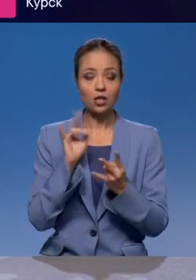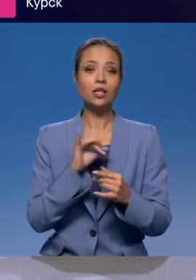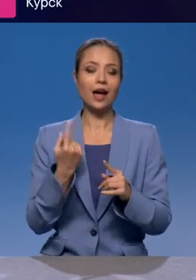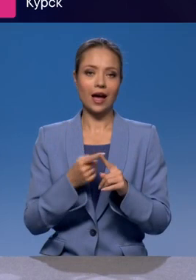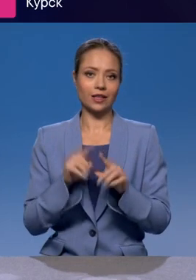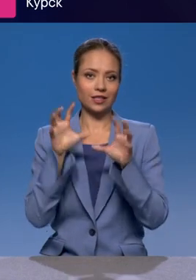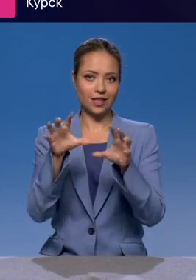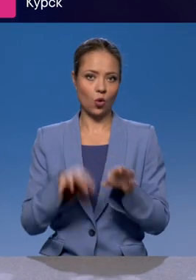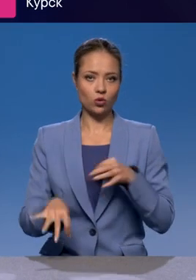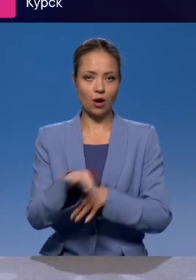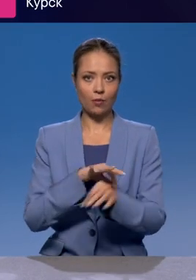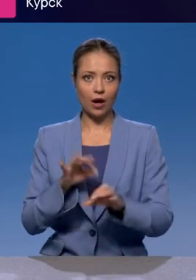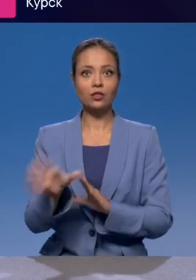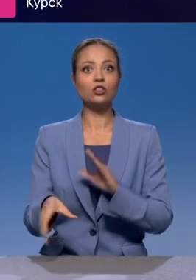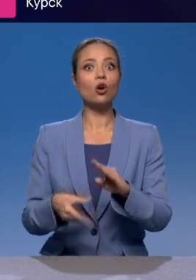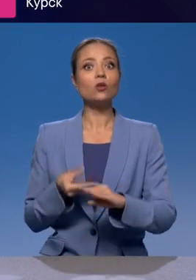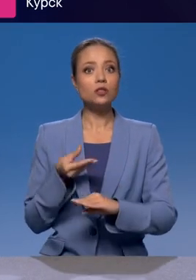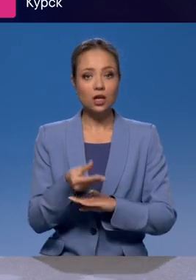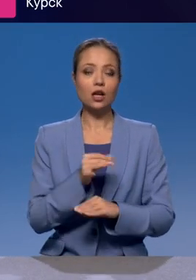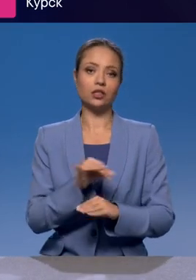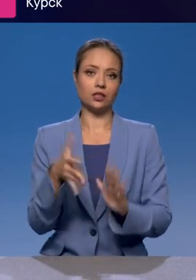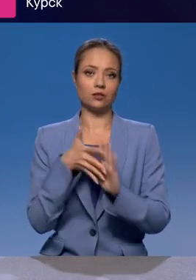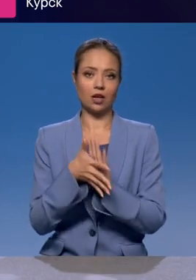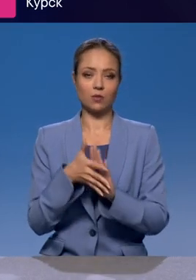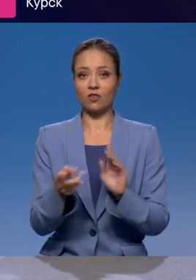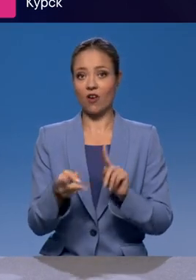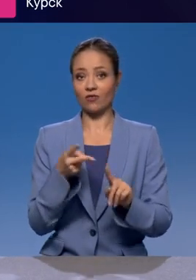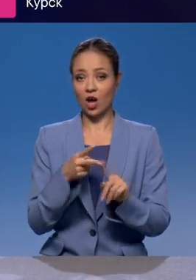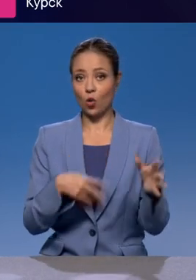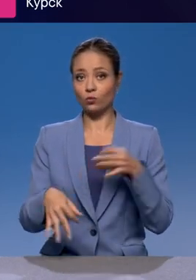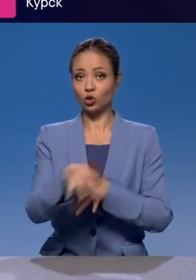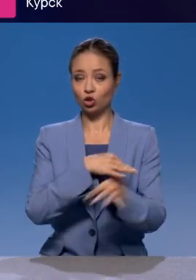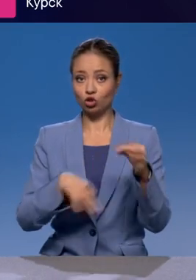и сейчас рассматривается он во втором чтении, буквально сегодня его рассматривали